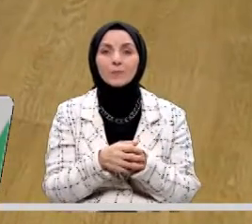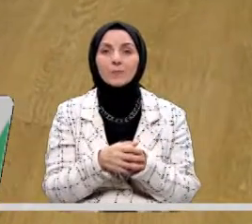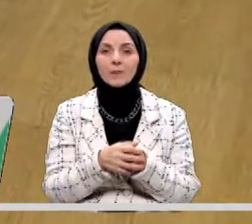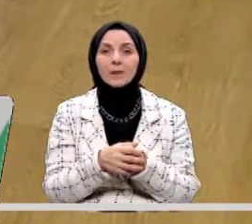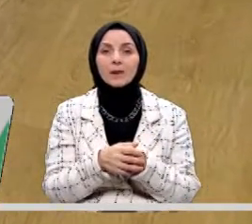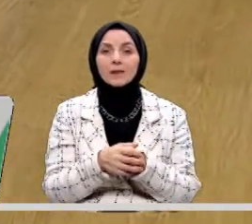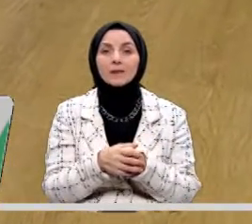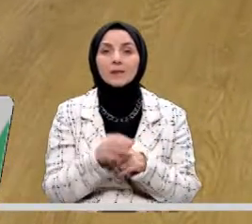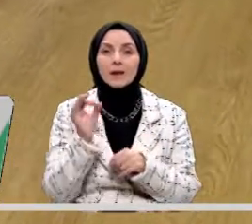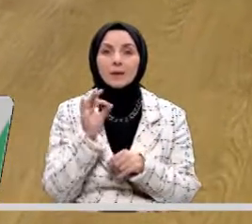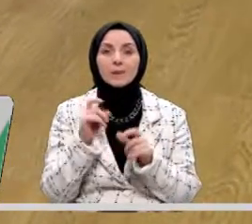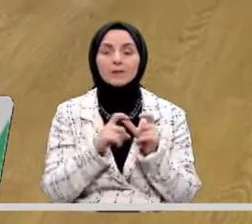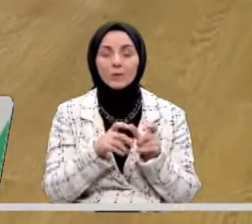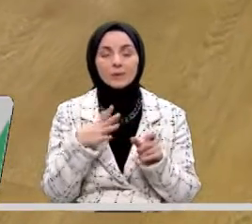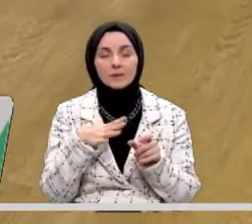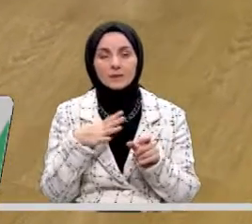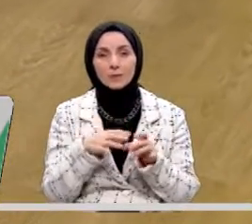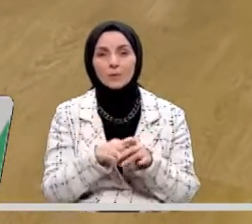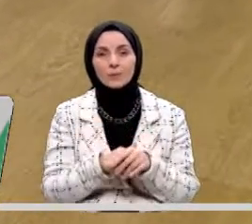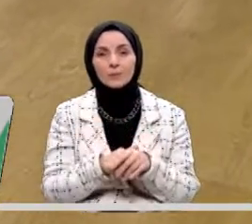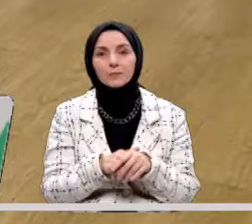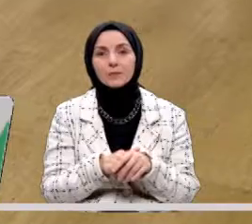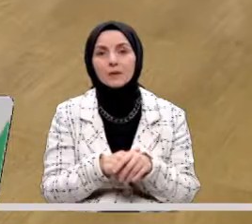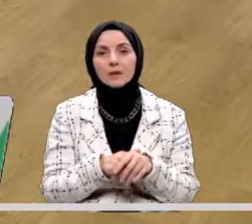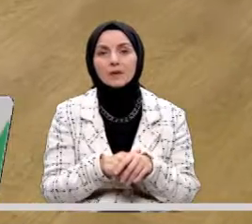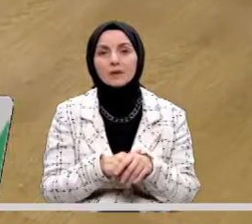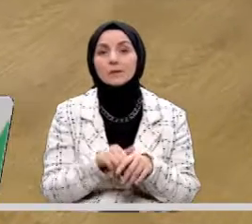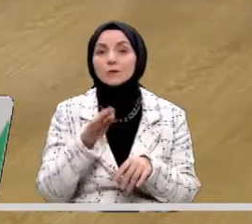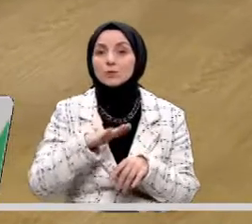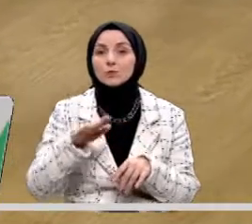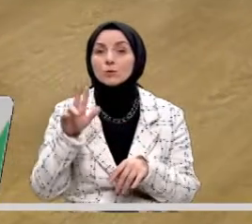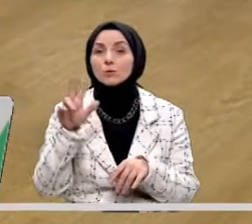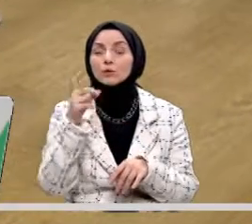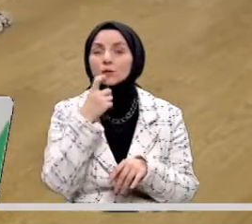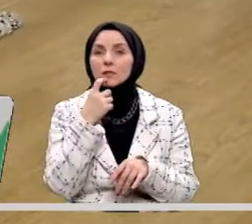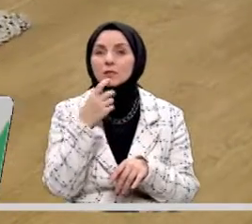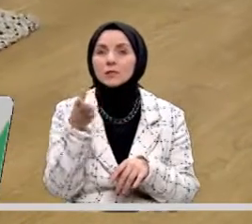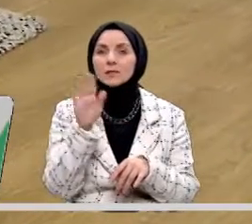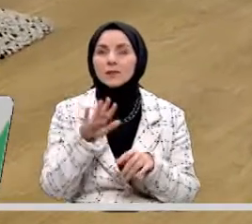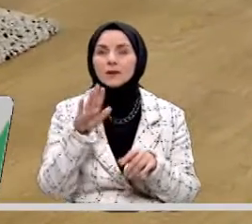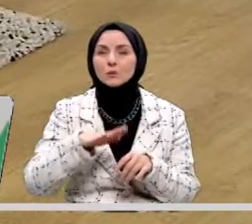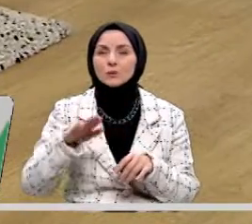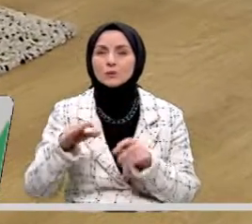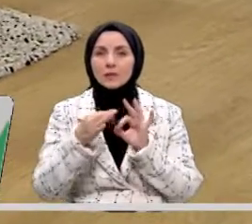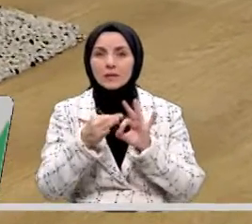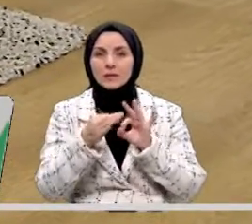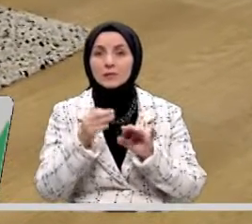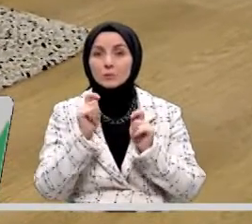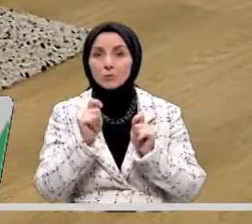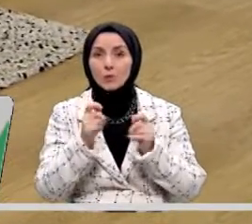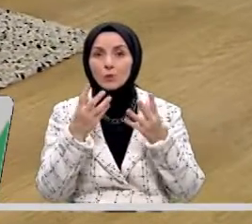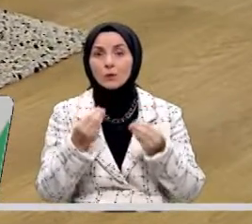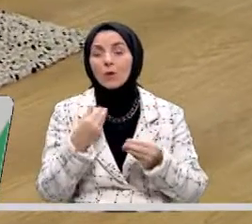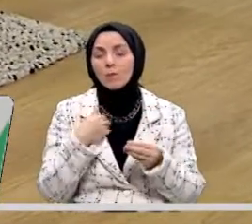Ben de gecikmeden sorayım istiyorum şimdi çocuğum 3 yaşında diğer çocuklarla iletişim kurmakta zorlanıyor Benim de